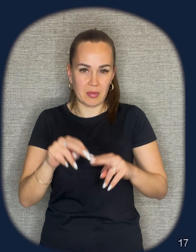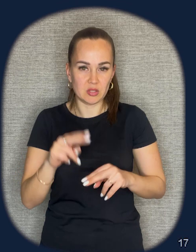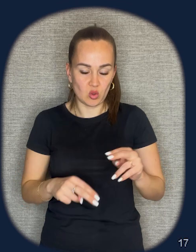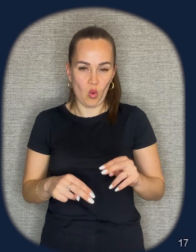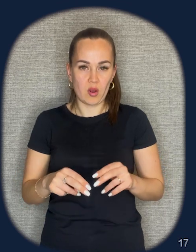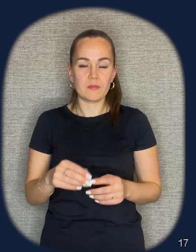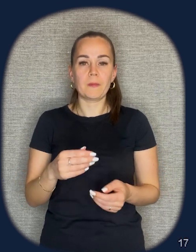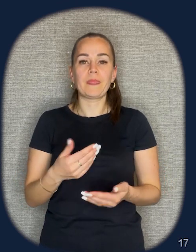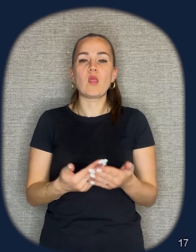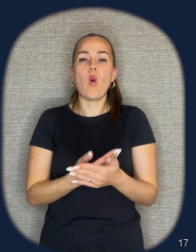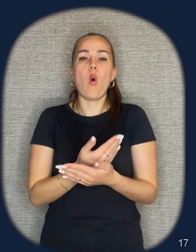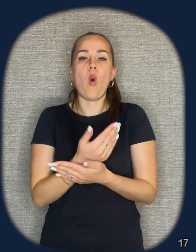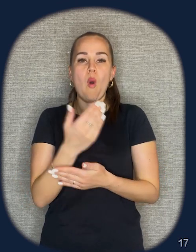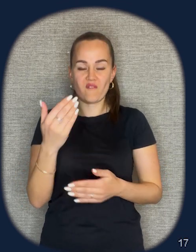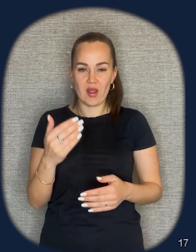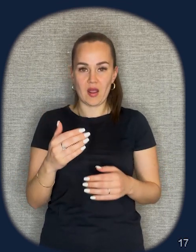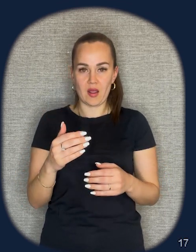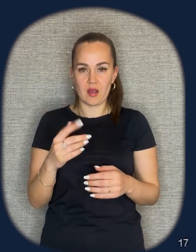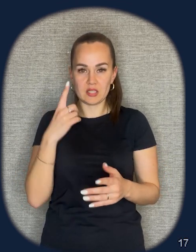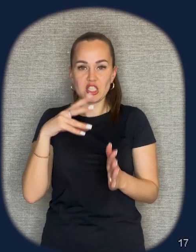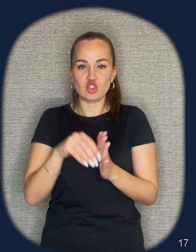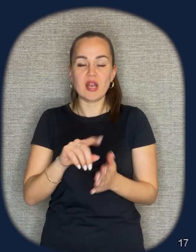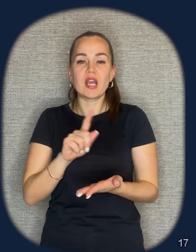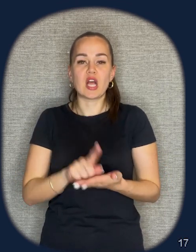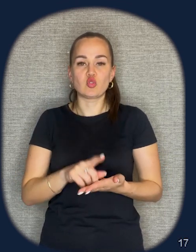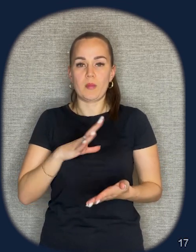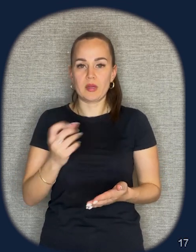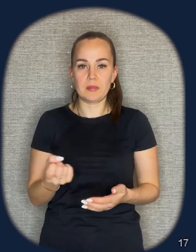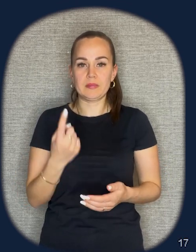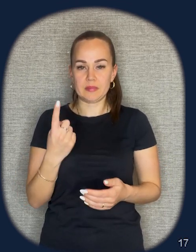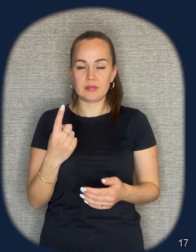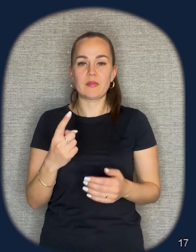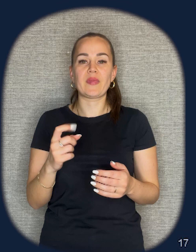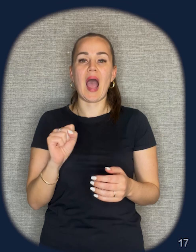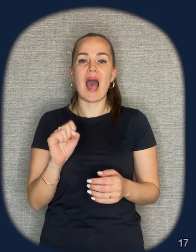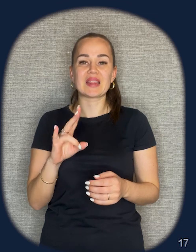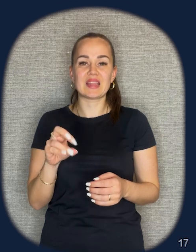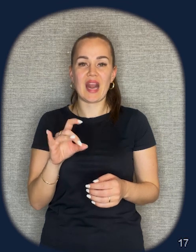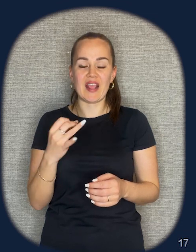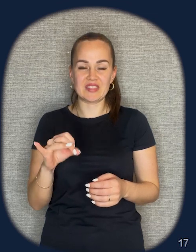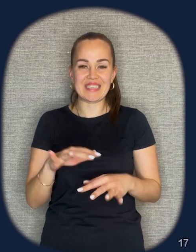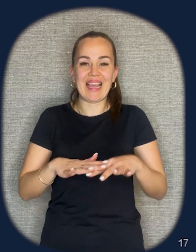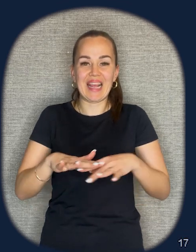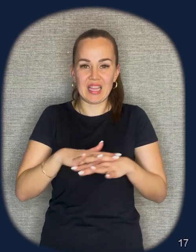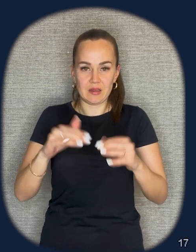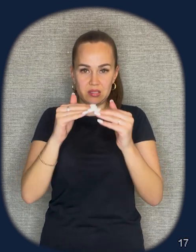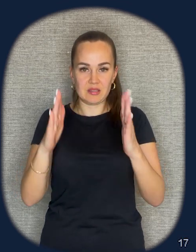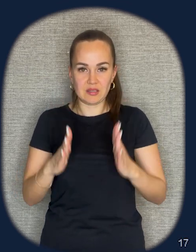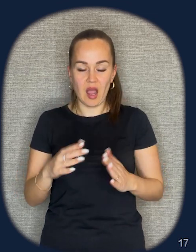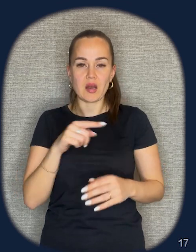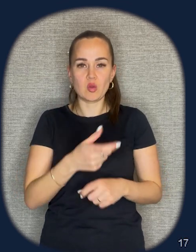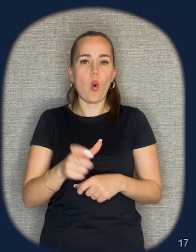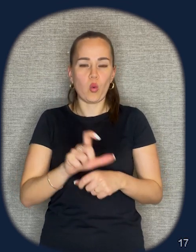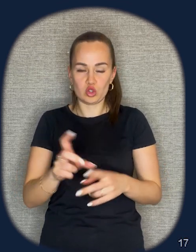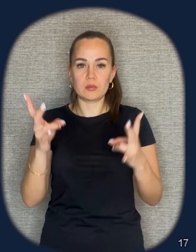восстановления и исторических построек в частности архитектурное градостроительное значение должно было приобрести здание